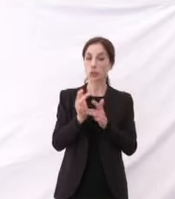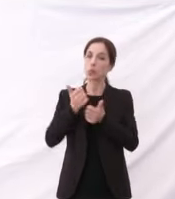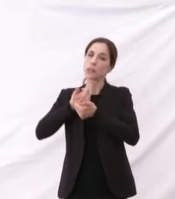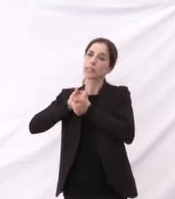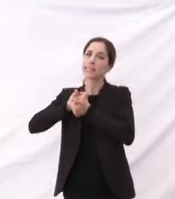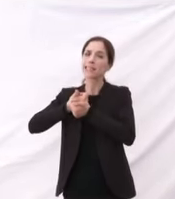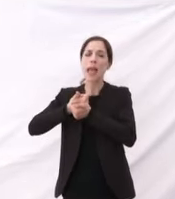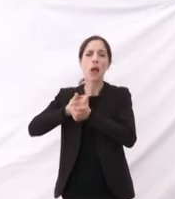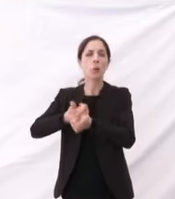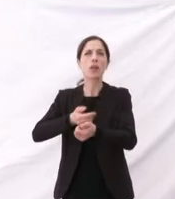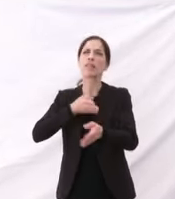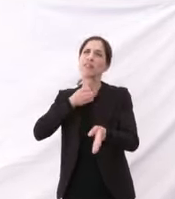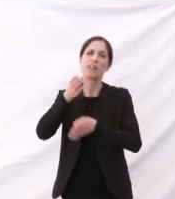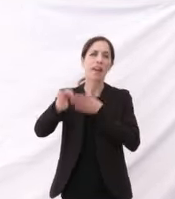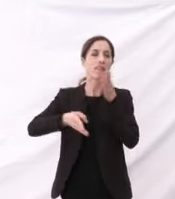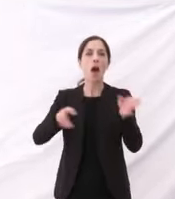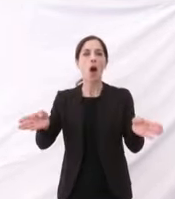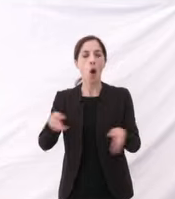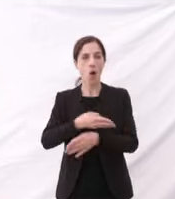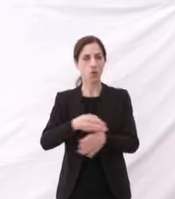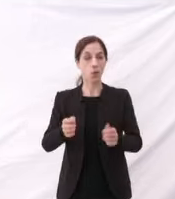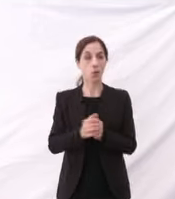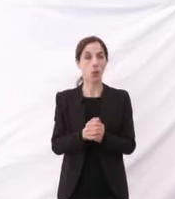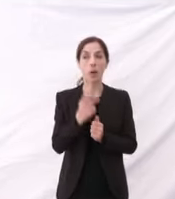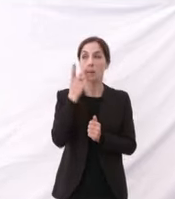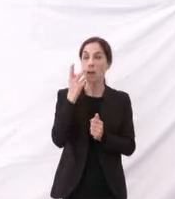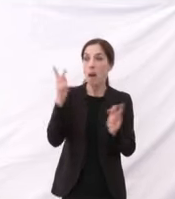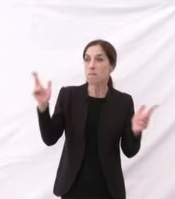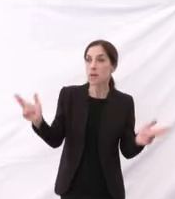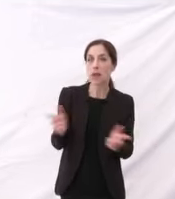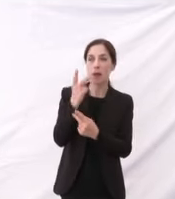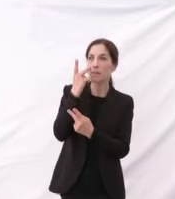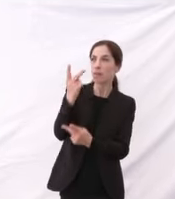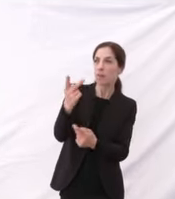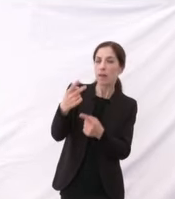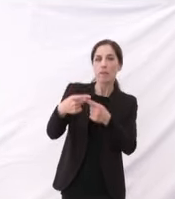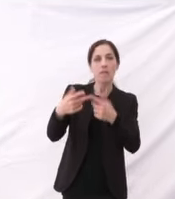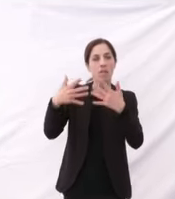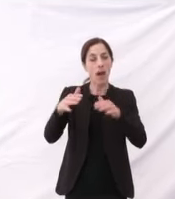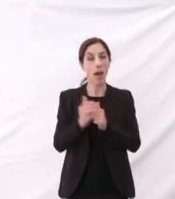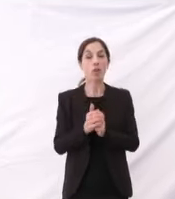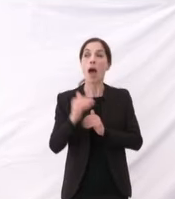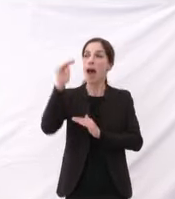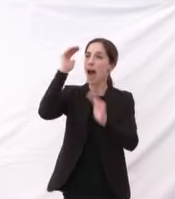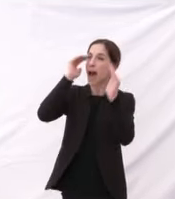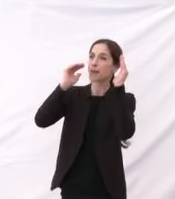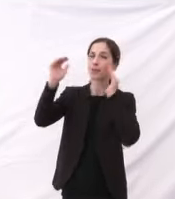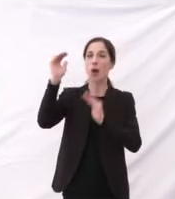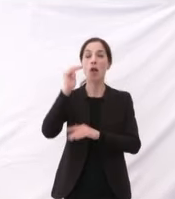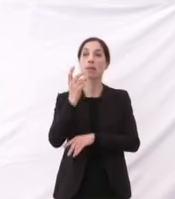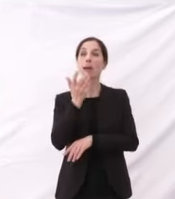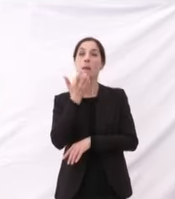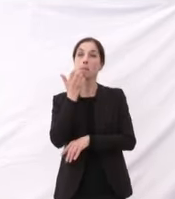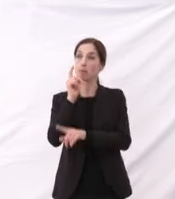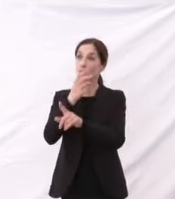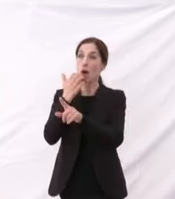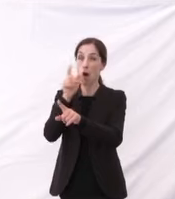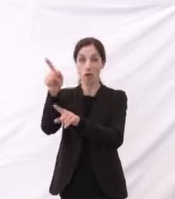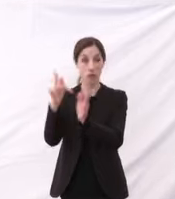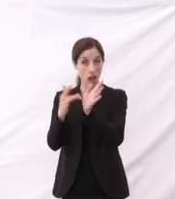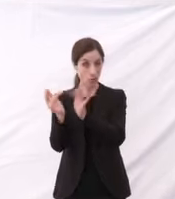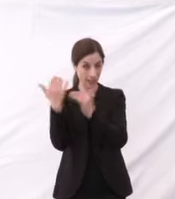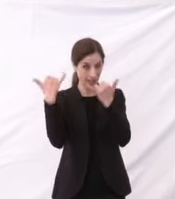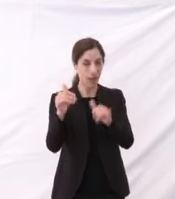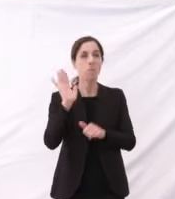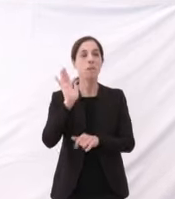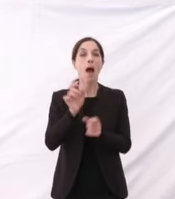dappertutto, che hanno visto i suoi miracoli, che hanno ascoltato le sue parole, ma nell'ora più difficile